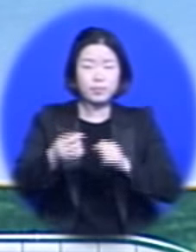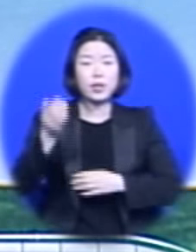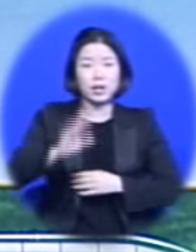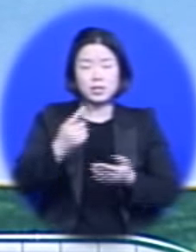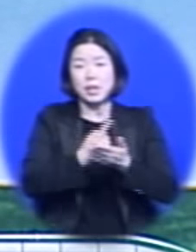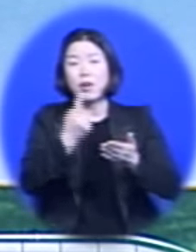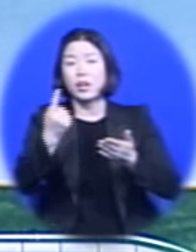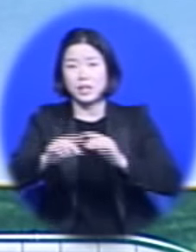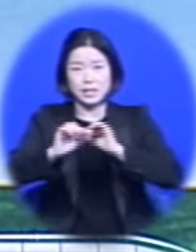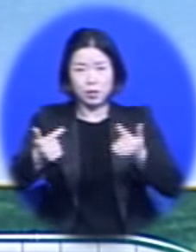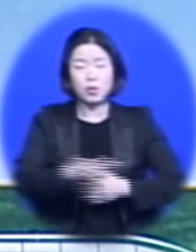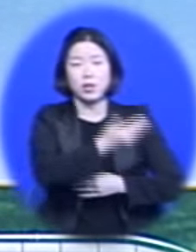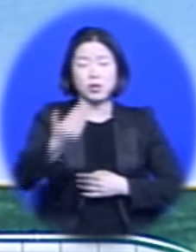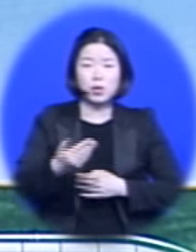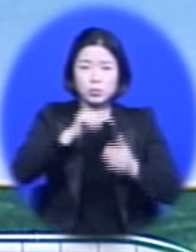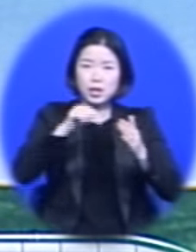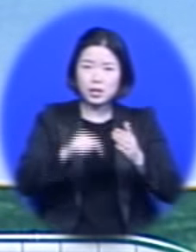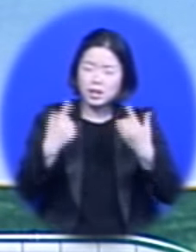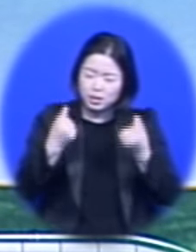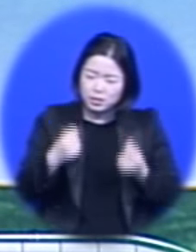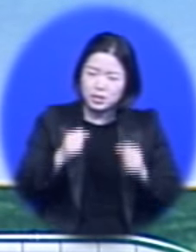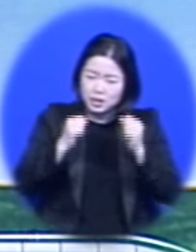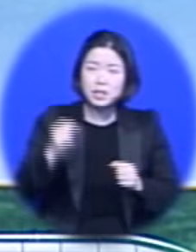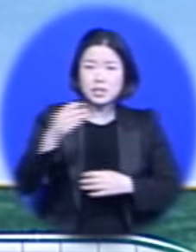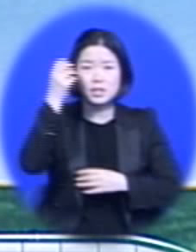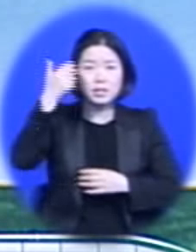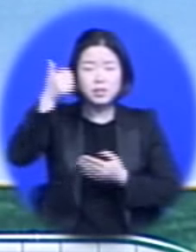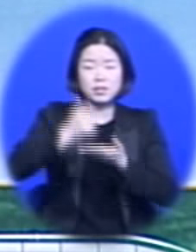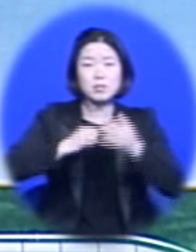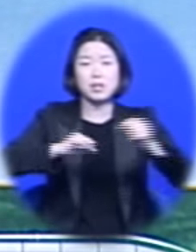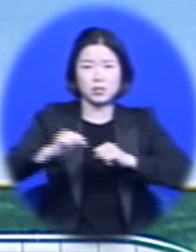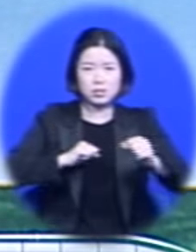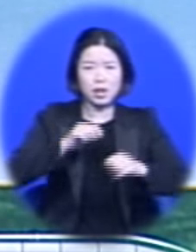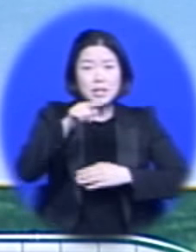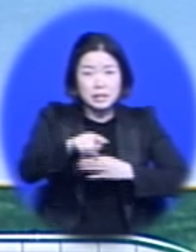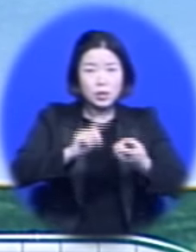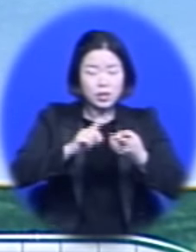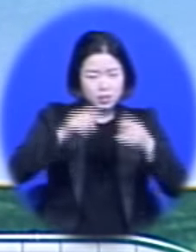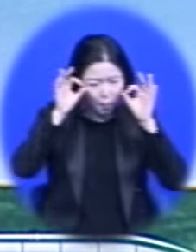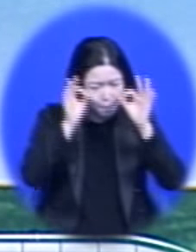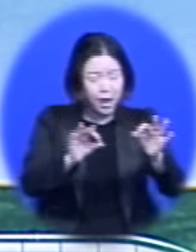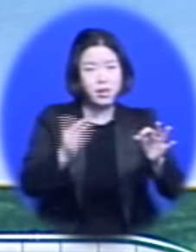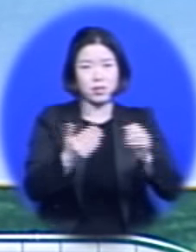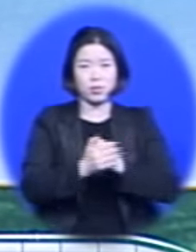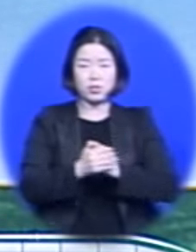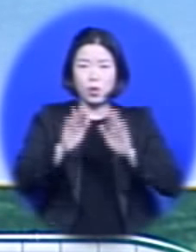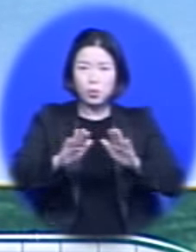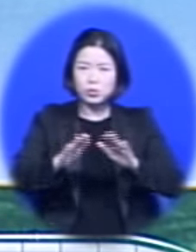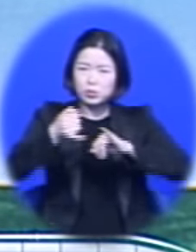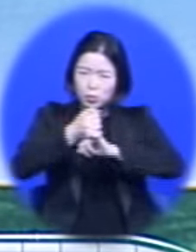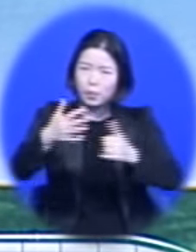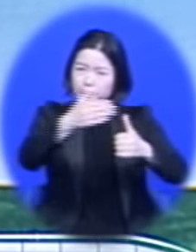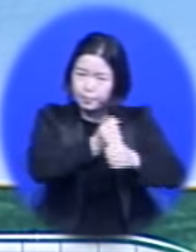떠나지 않으시고 여전히 여러분 안에 계신 그 성령님의 역사 그걸 주목하셔야 돼요. 오늘은 정말 붙잡으셔야